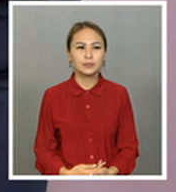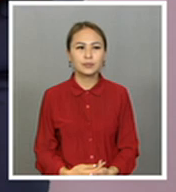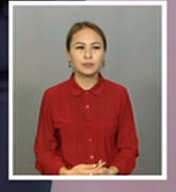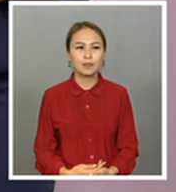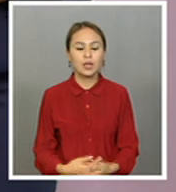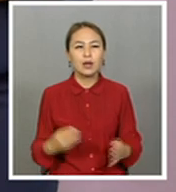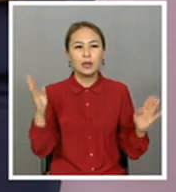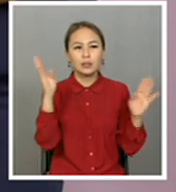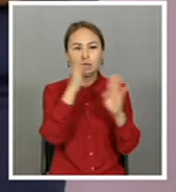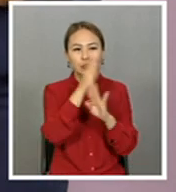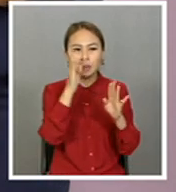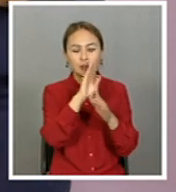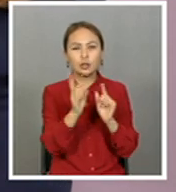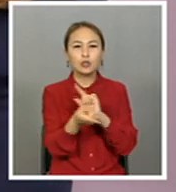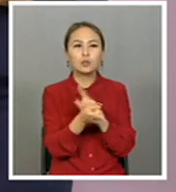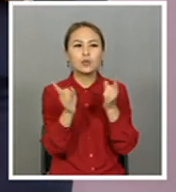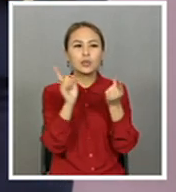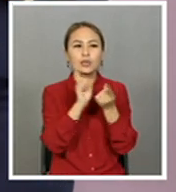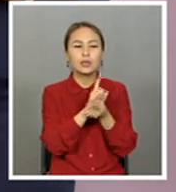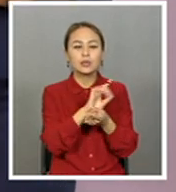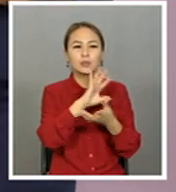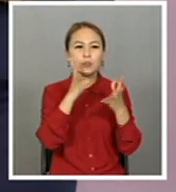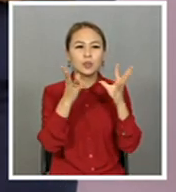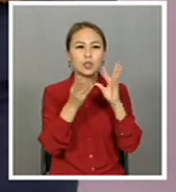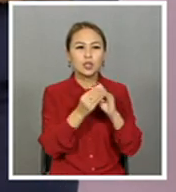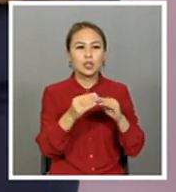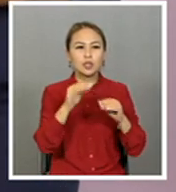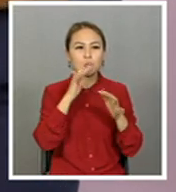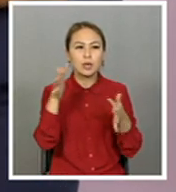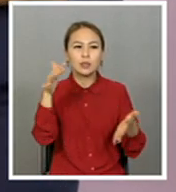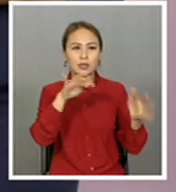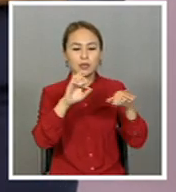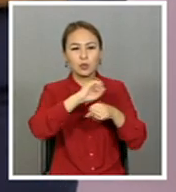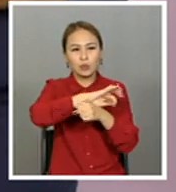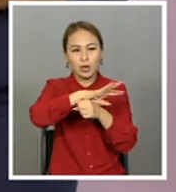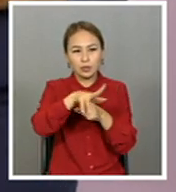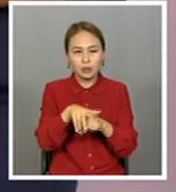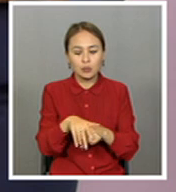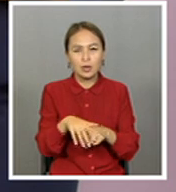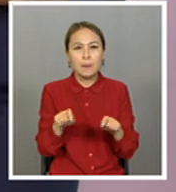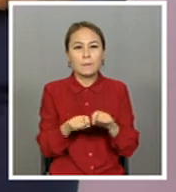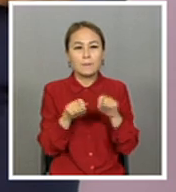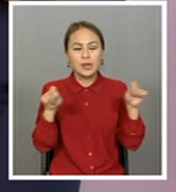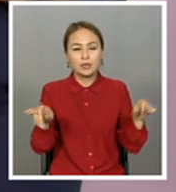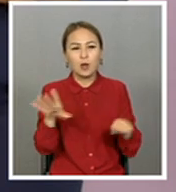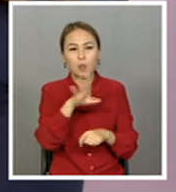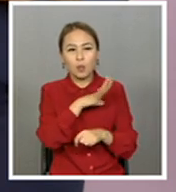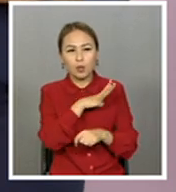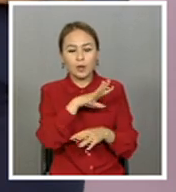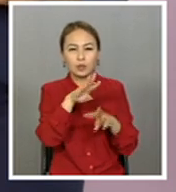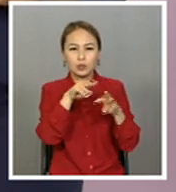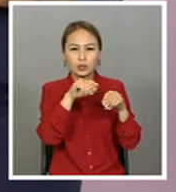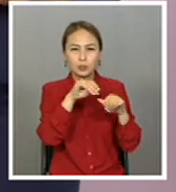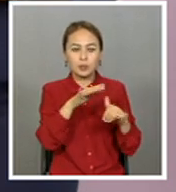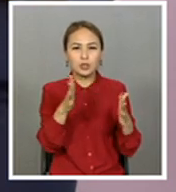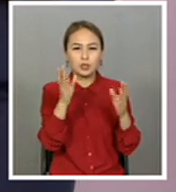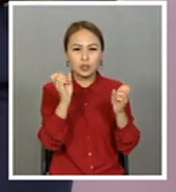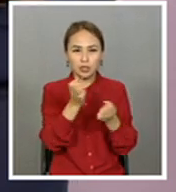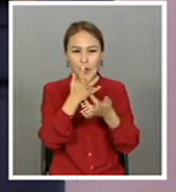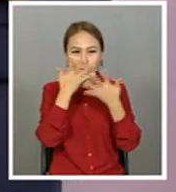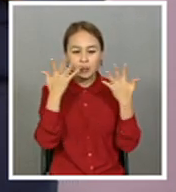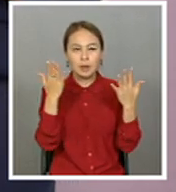Табиғи құбылыстардың бірі жанартаудың атқылауынан пайда болған күл мен шаң тозаң